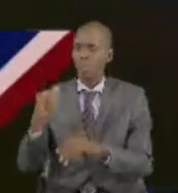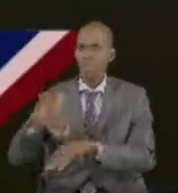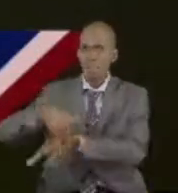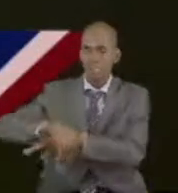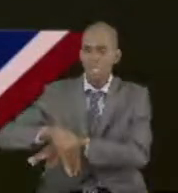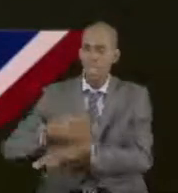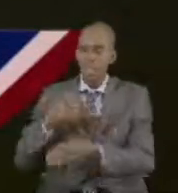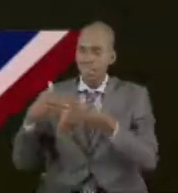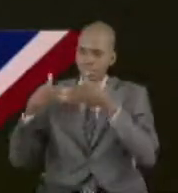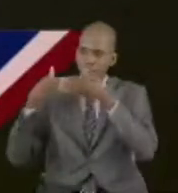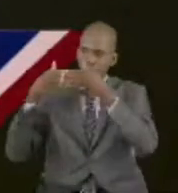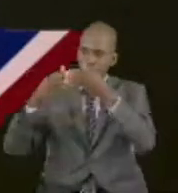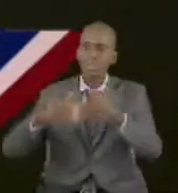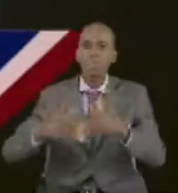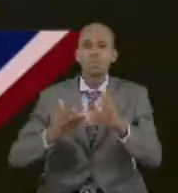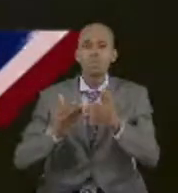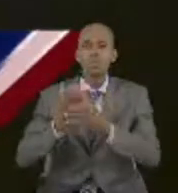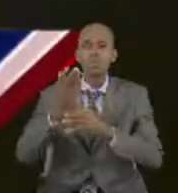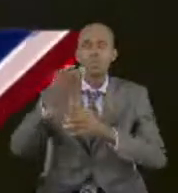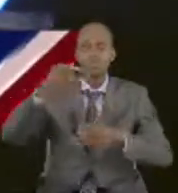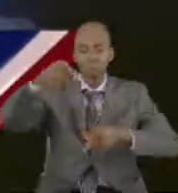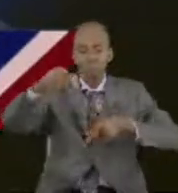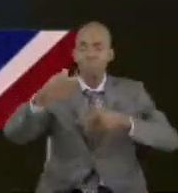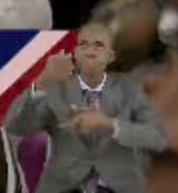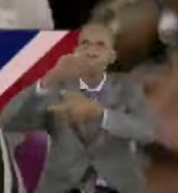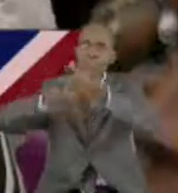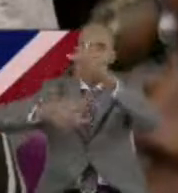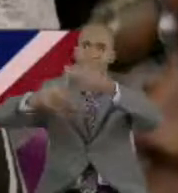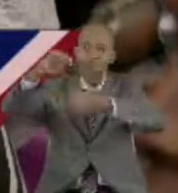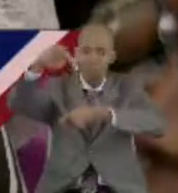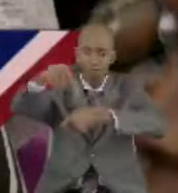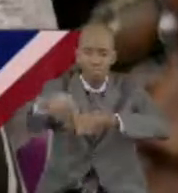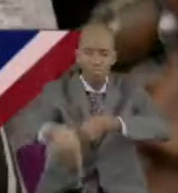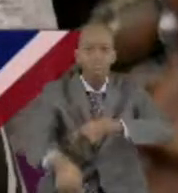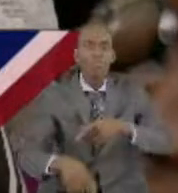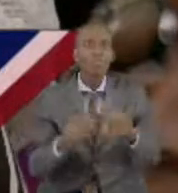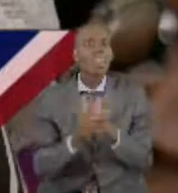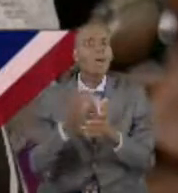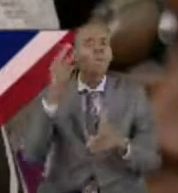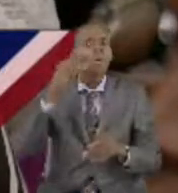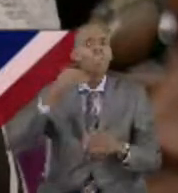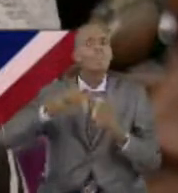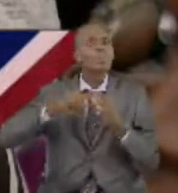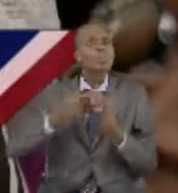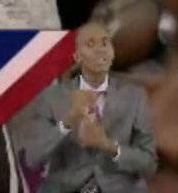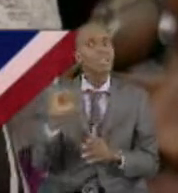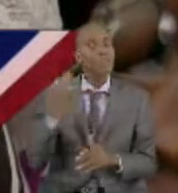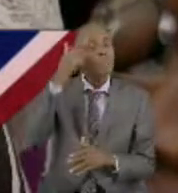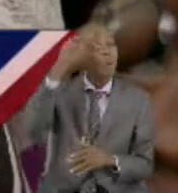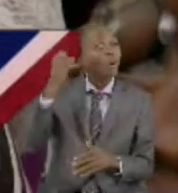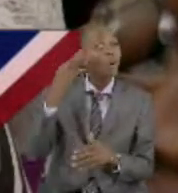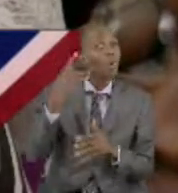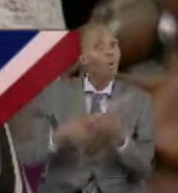prirent et le descendirent par la muraille dans une corbeille. Voici le commencement. C'était le commencement à cause de